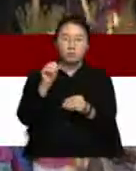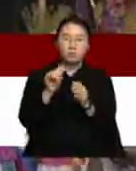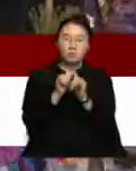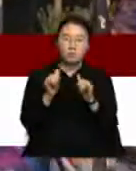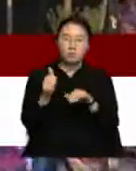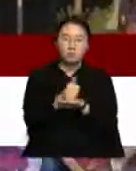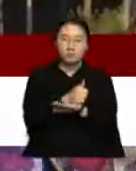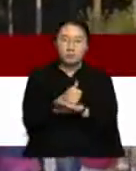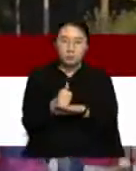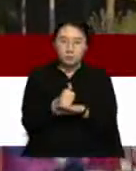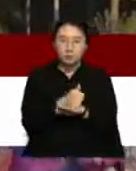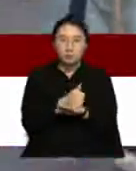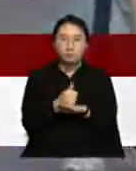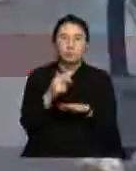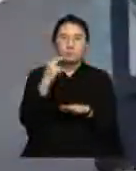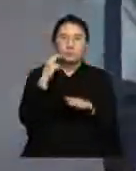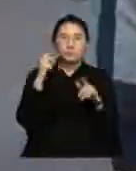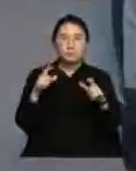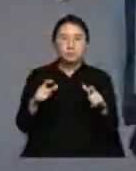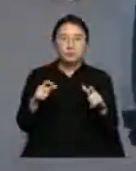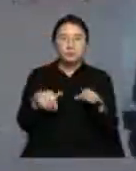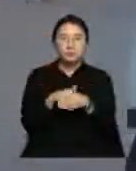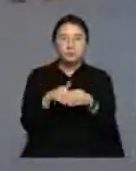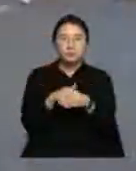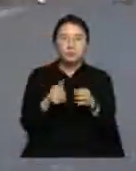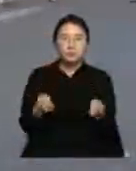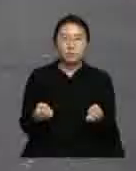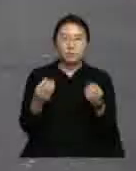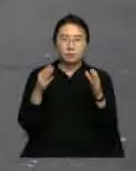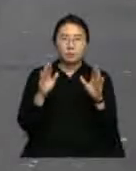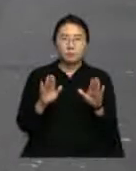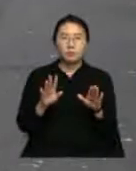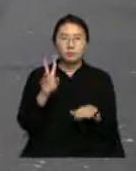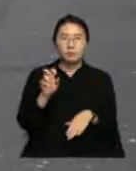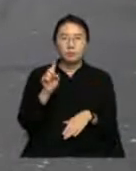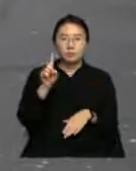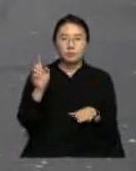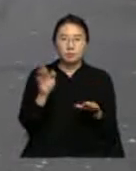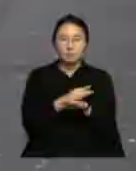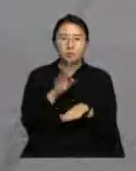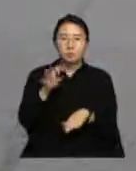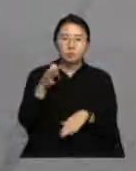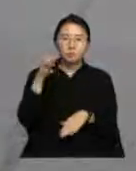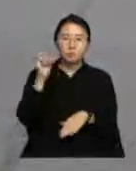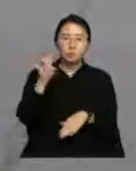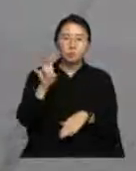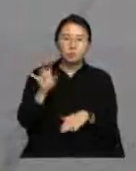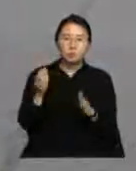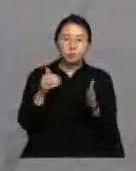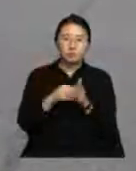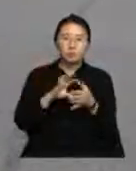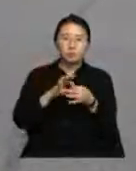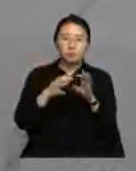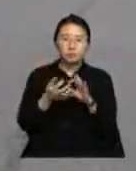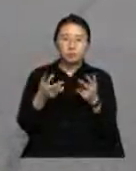이상의 관광객이 찾는 송파구 한성백제문화제는 오는 21일부터 24일까지